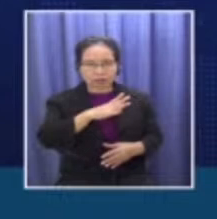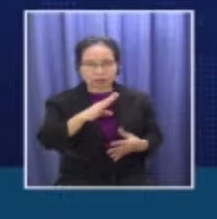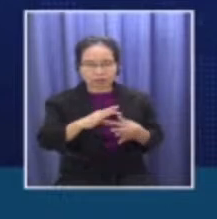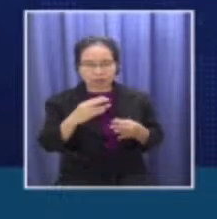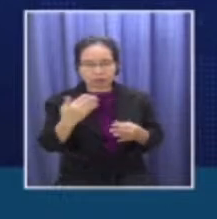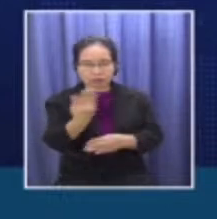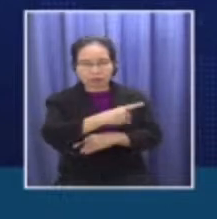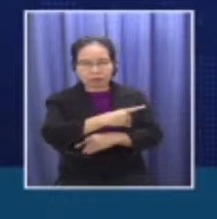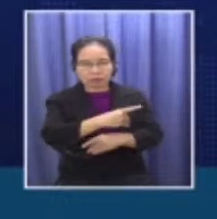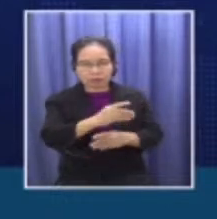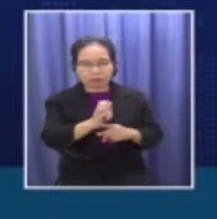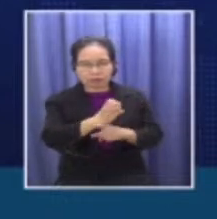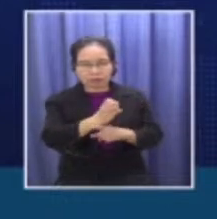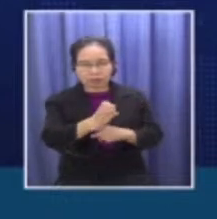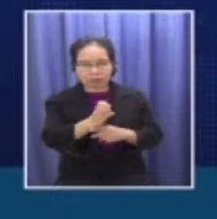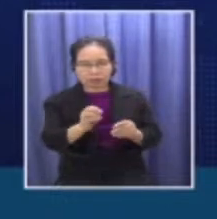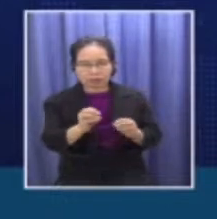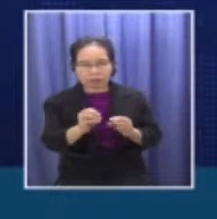atie mu.